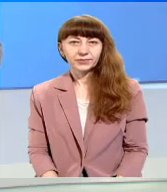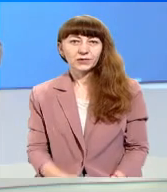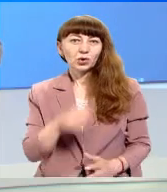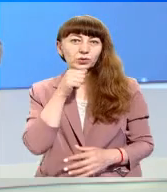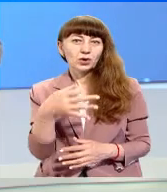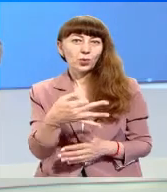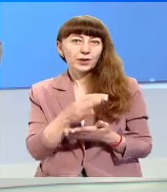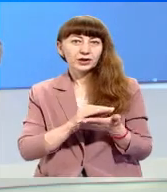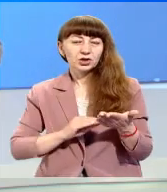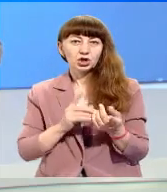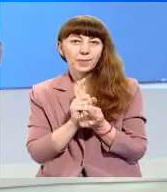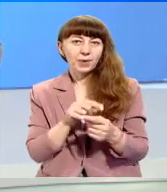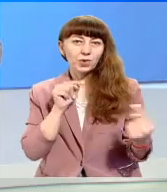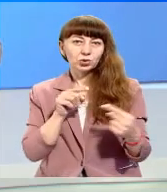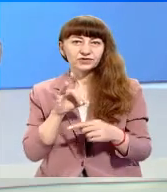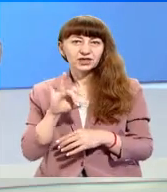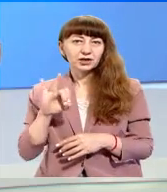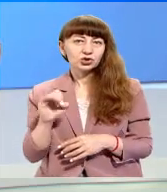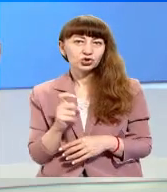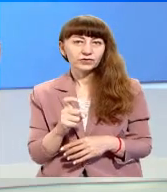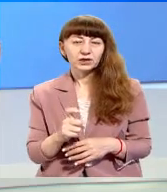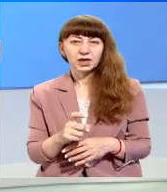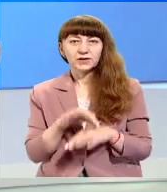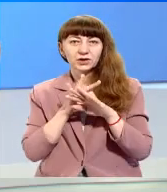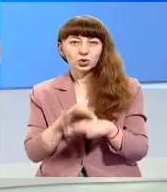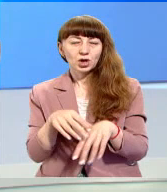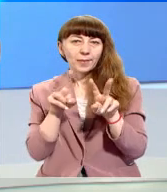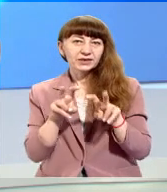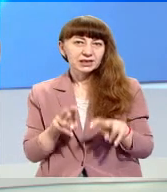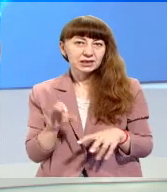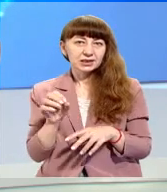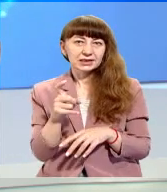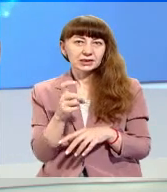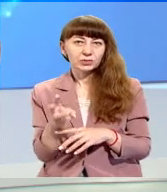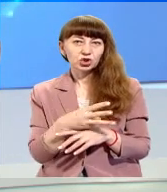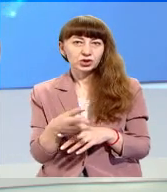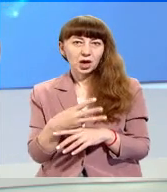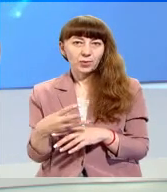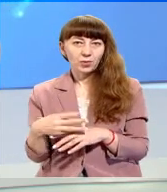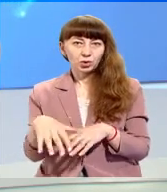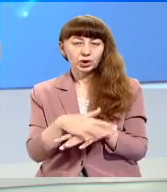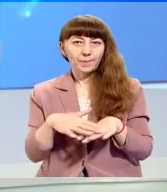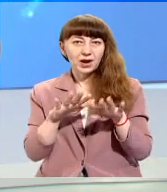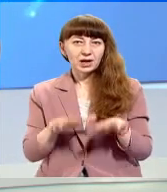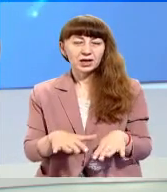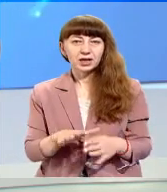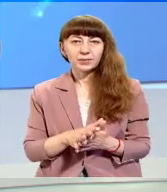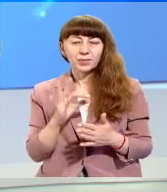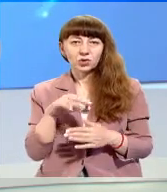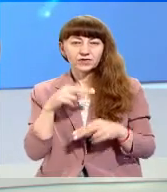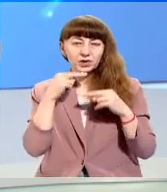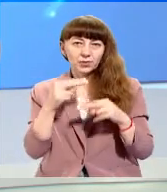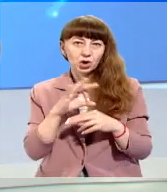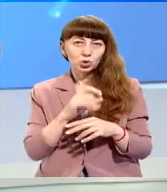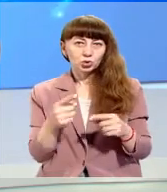В регионе продолжается борьба с саранчевыми вредителями. Идет обследование и химическая обработка полей. Особенно остро стоит вопрос